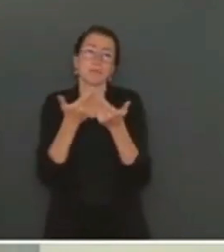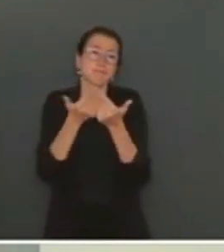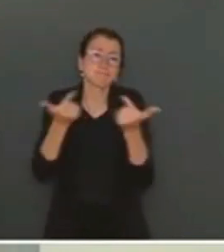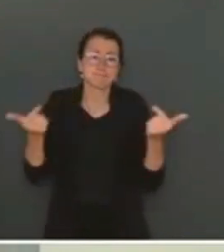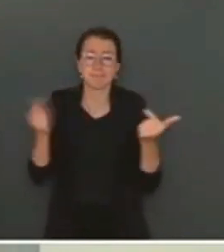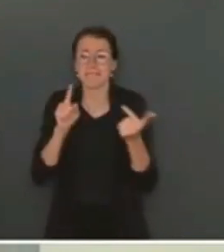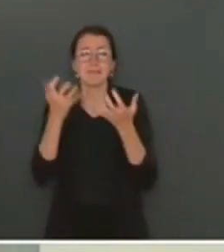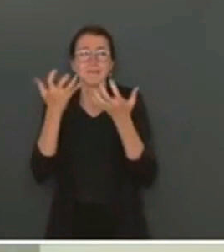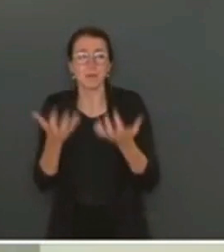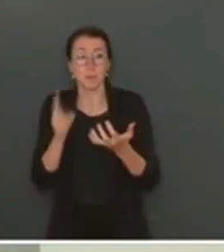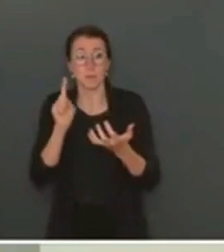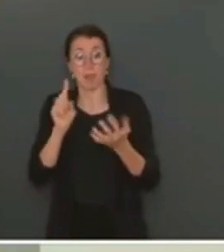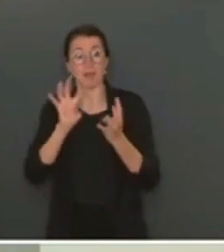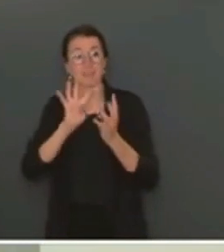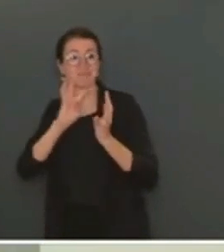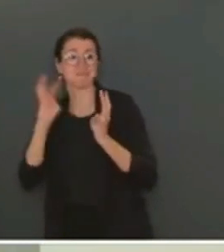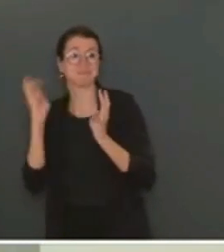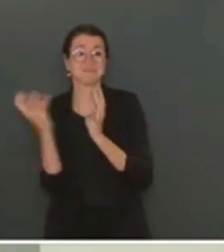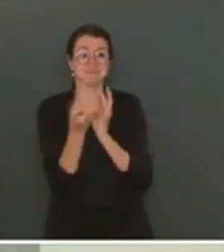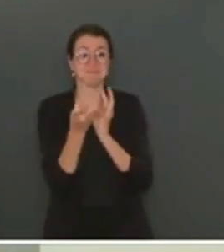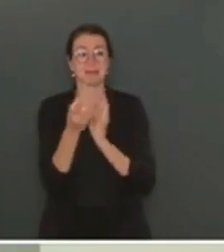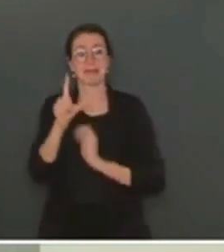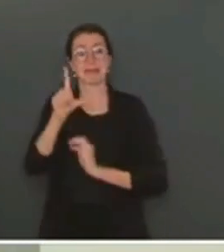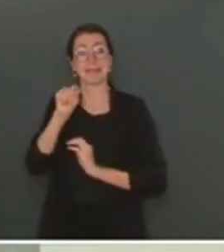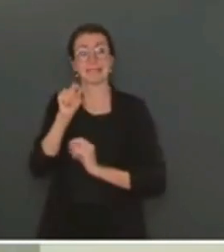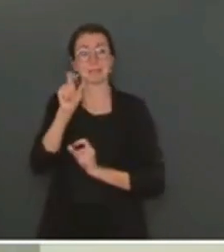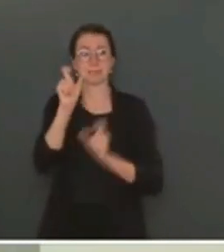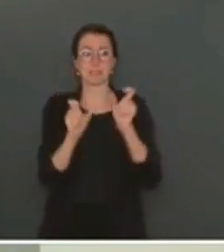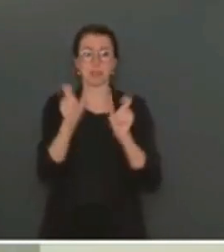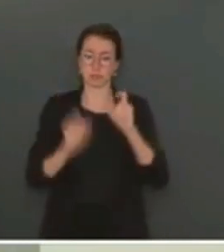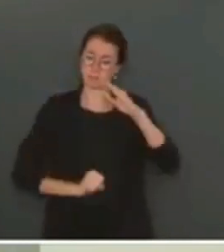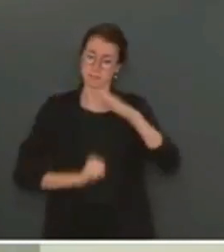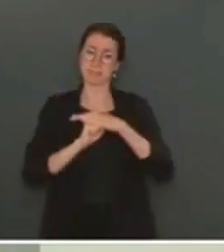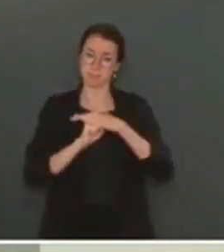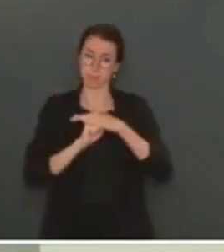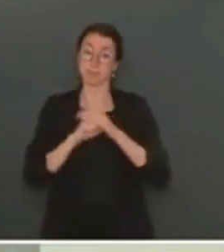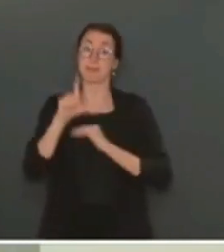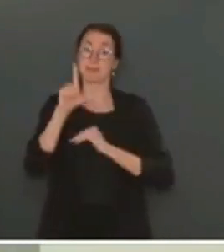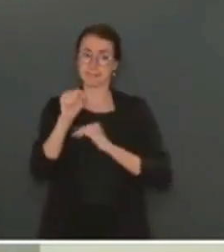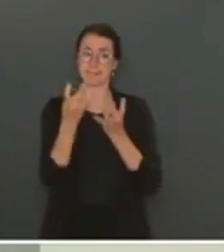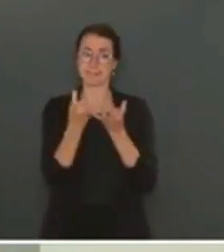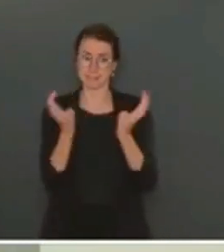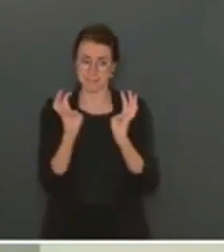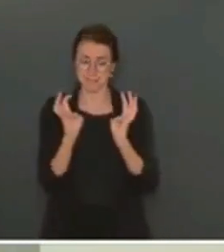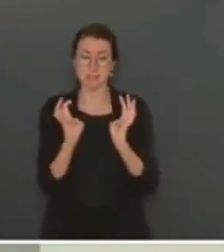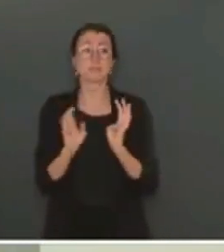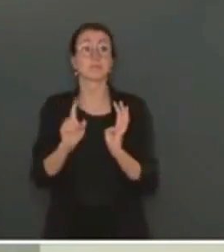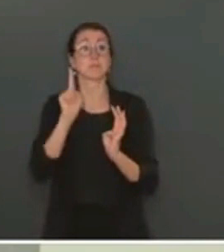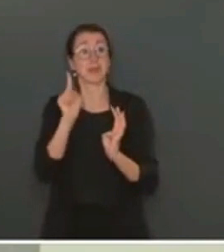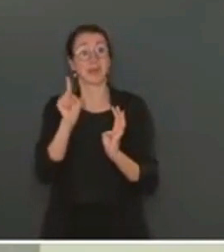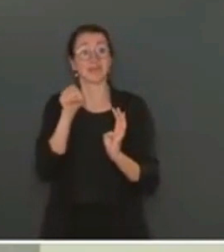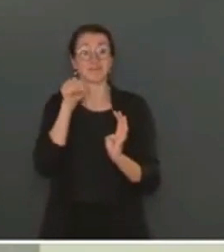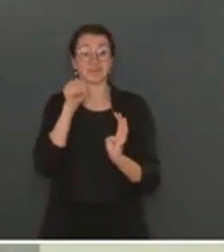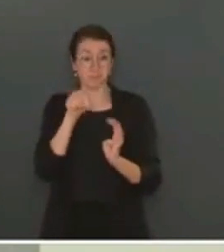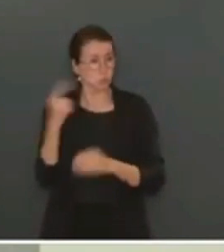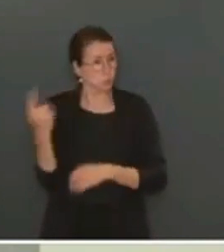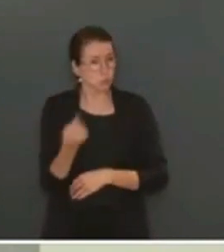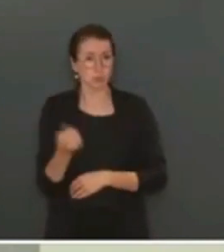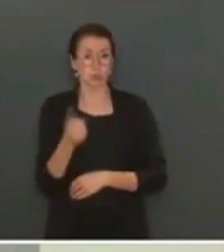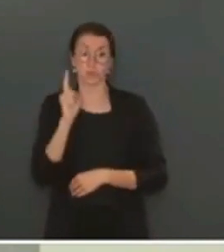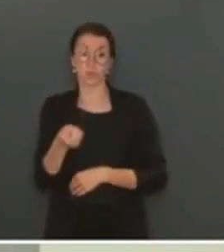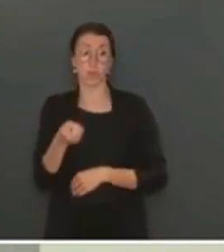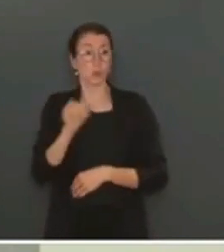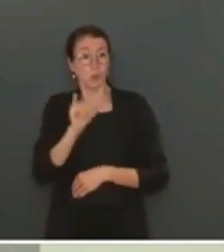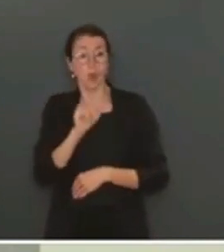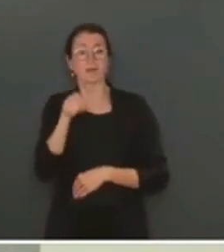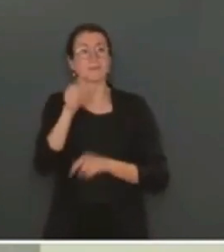10 personnes en même temps. Mais toujours, j'insiste, toujours en respectant les distances de